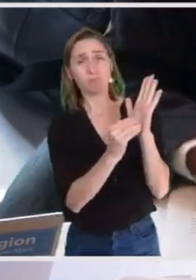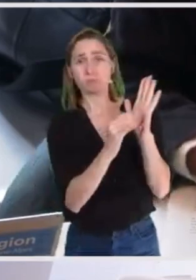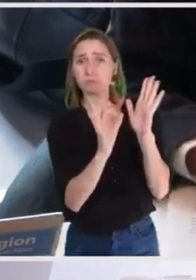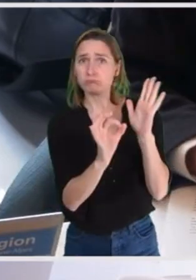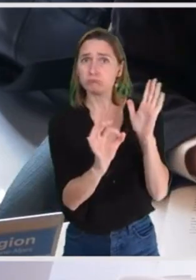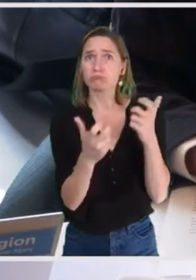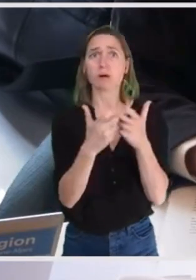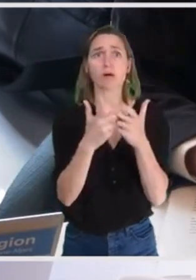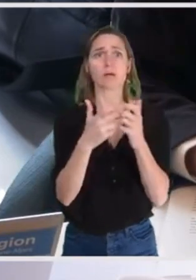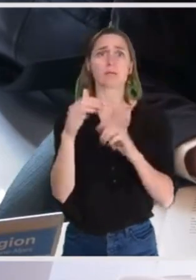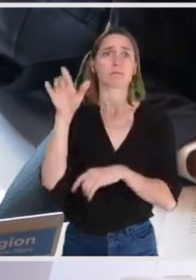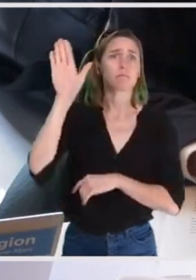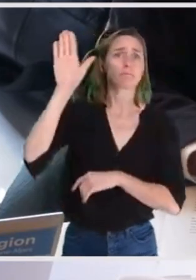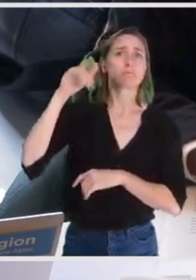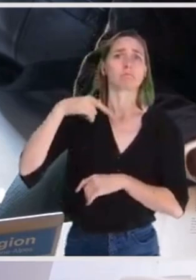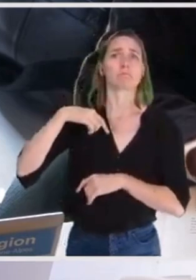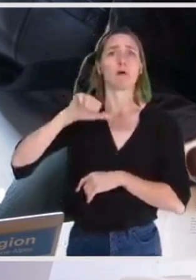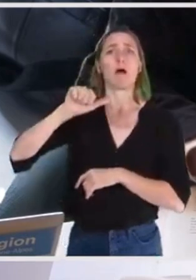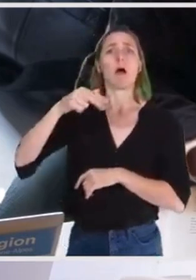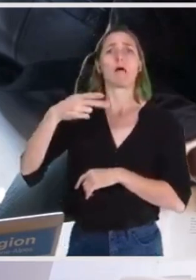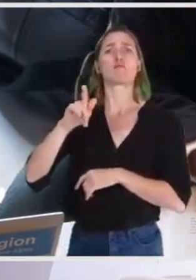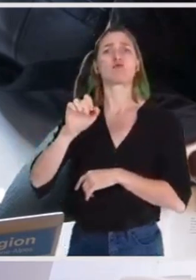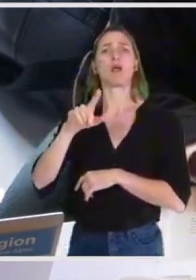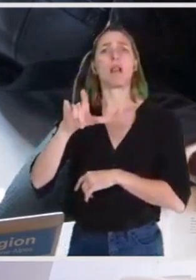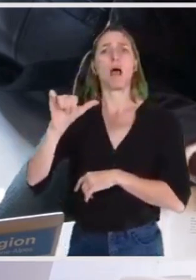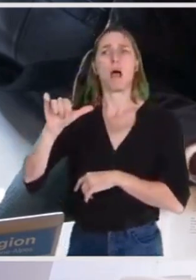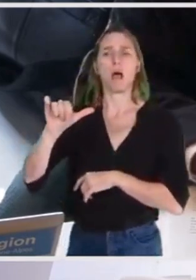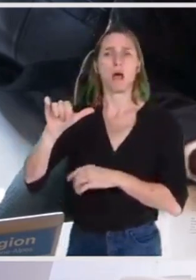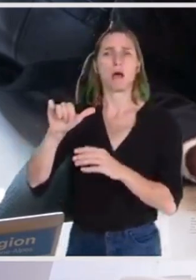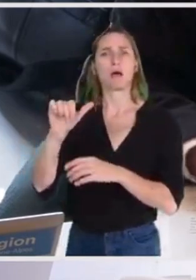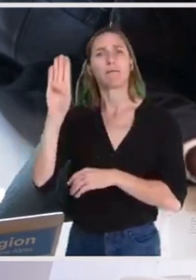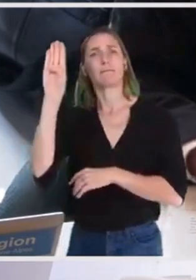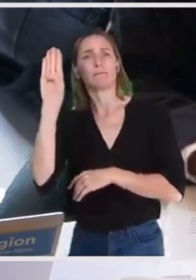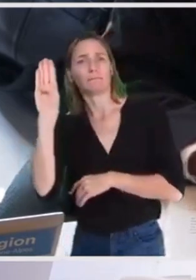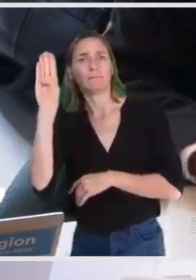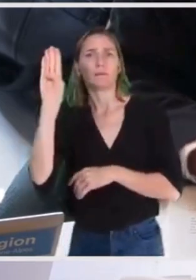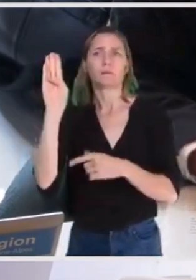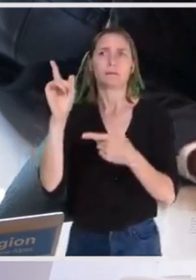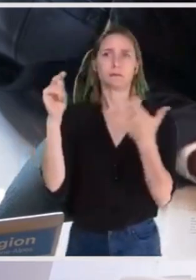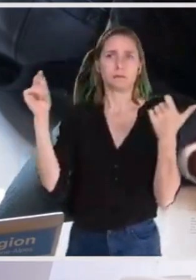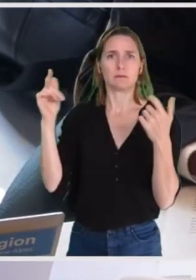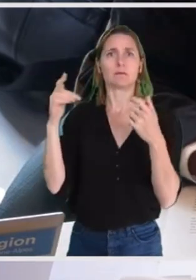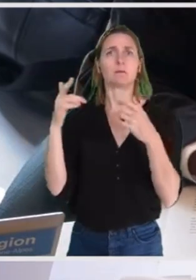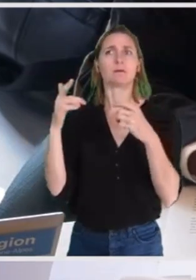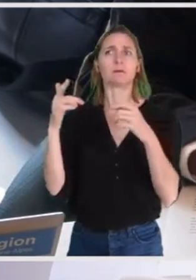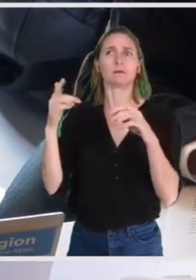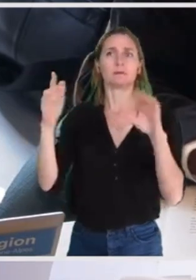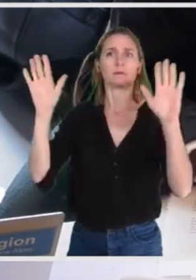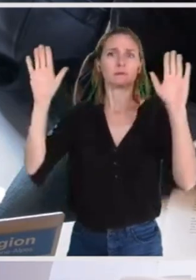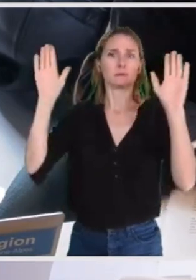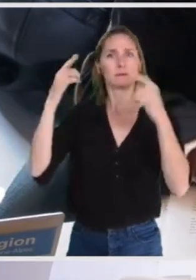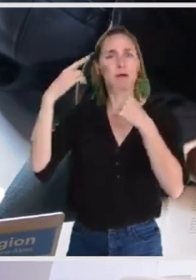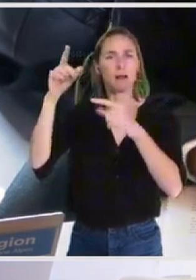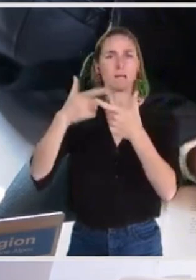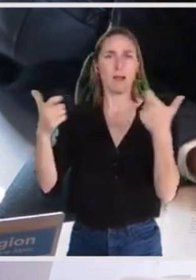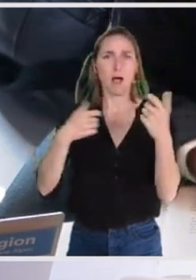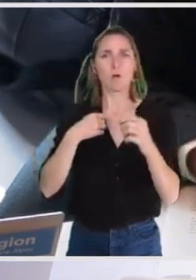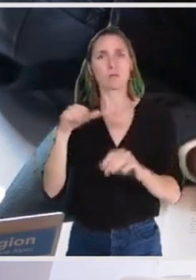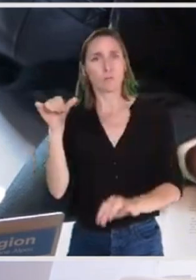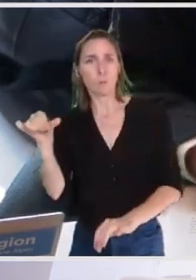demandez Angela, il y a aussi les boutons d'alerte que nous avons mis en place avec la région Auvergne-Rhône-Alpes, l'offre